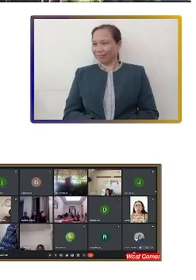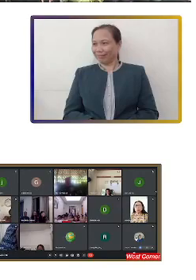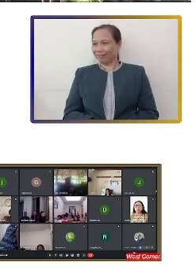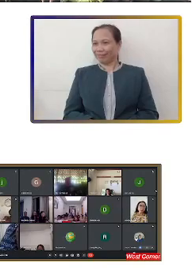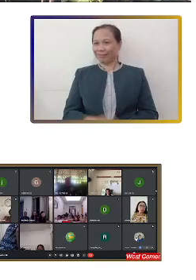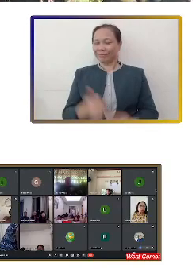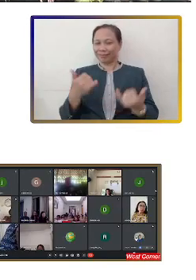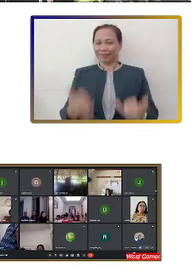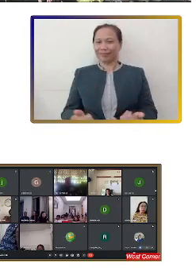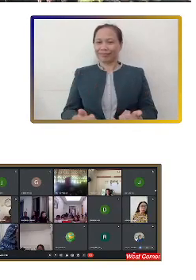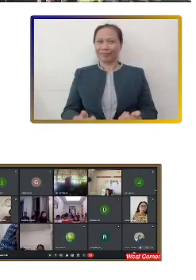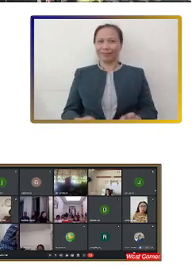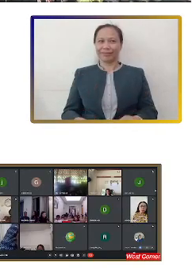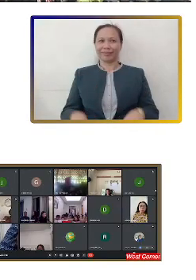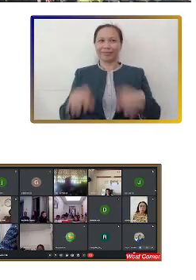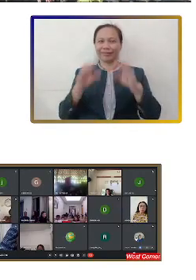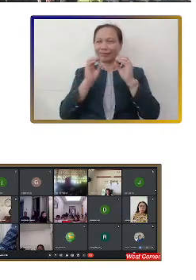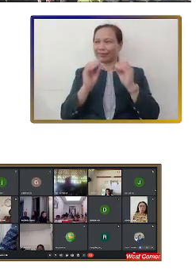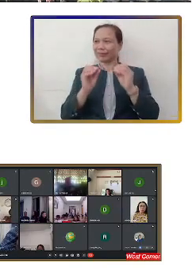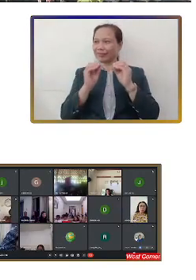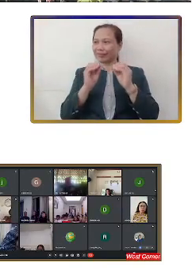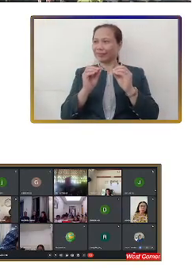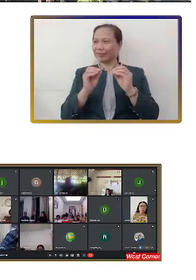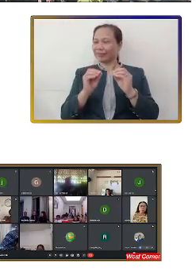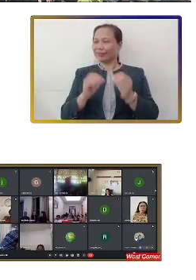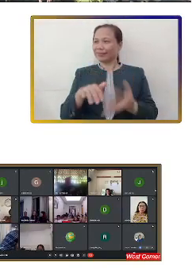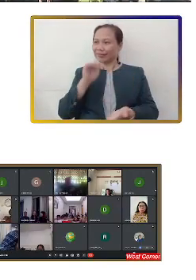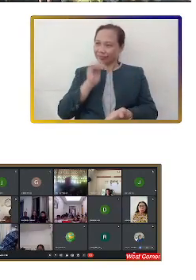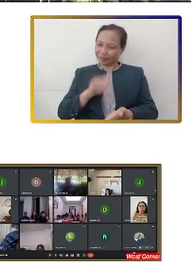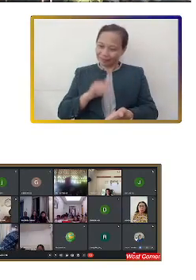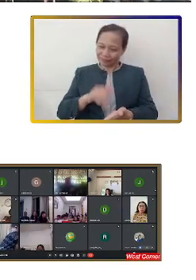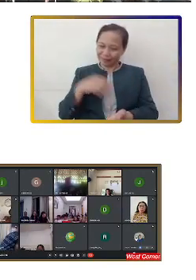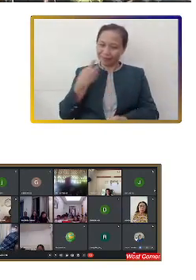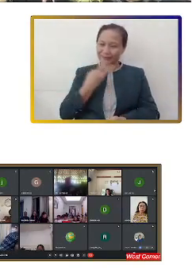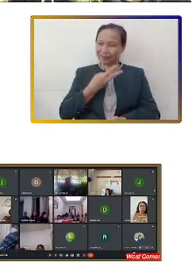pinag-aaralan po natin ito, mga kapatid. Mahalaga na